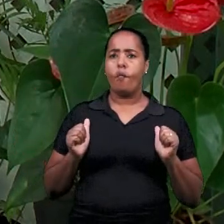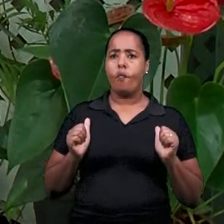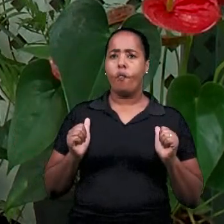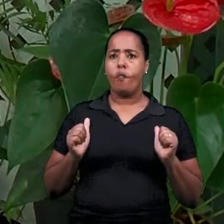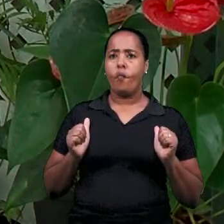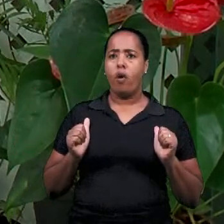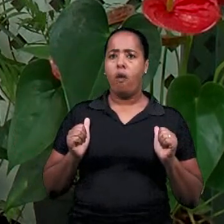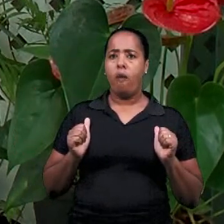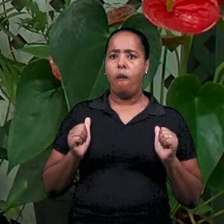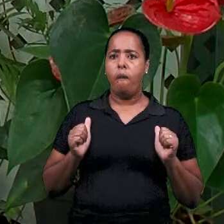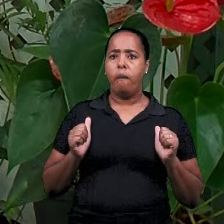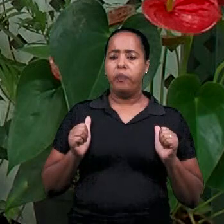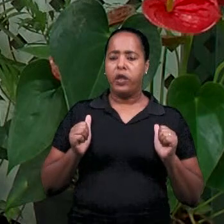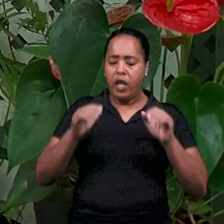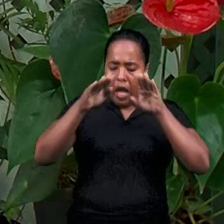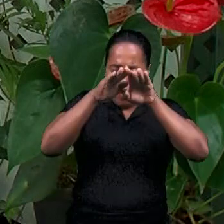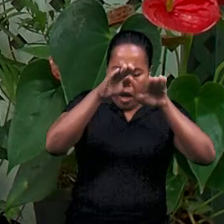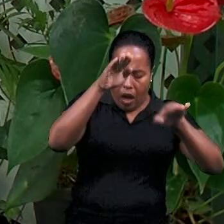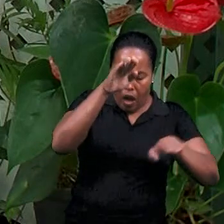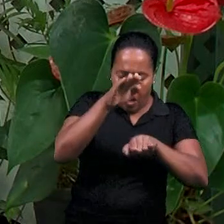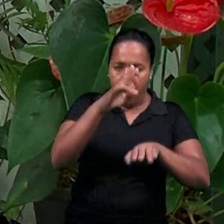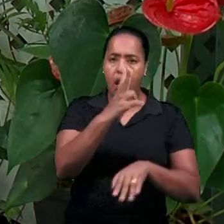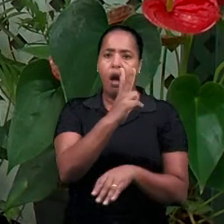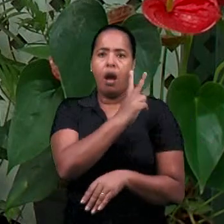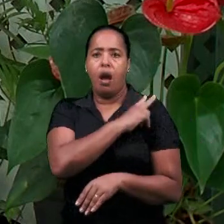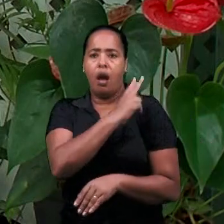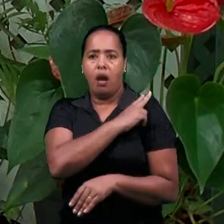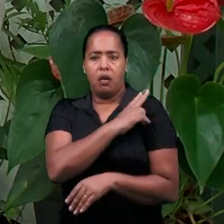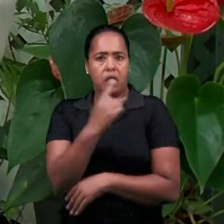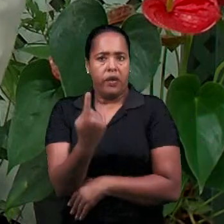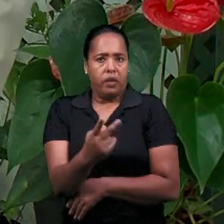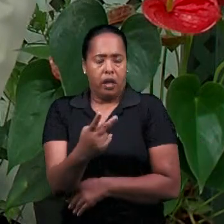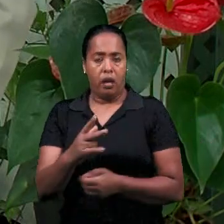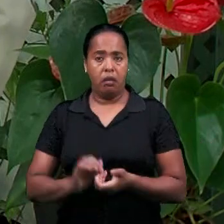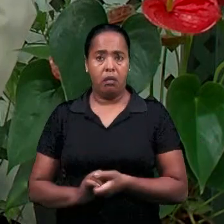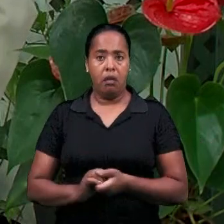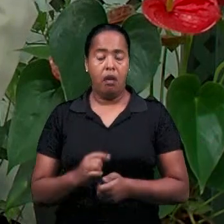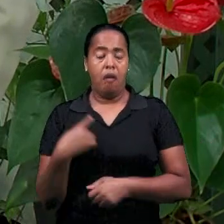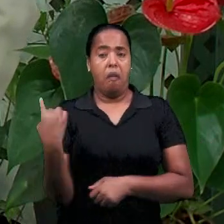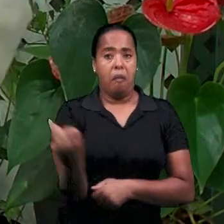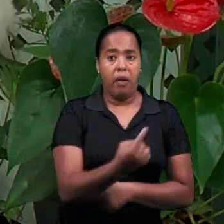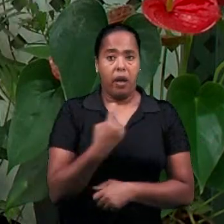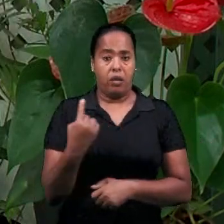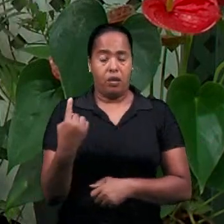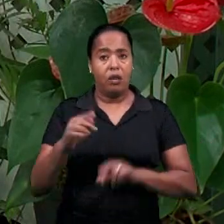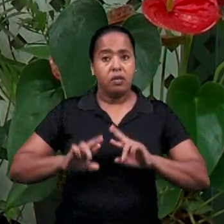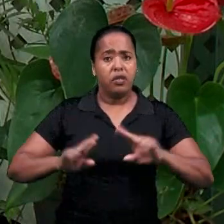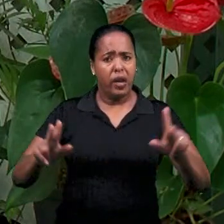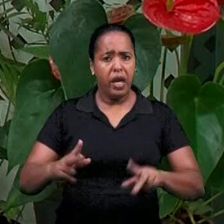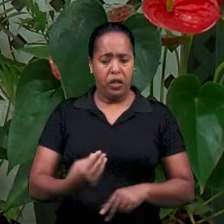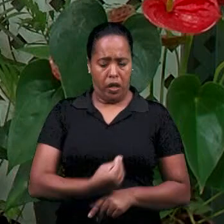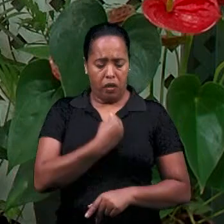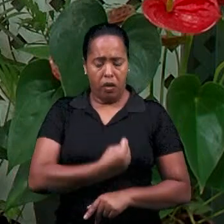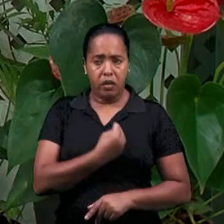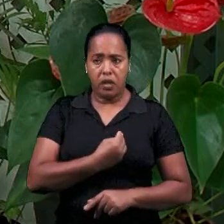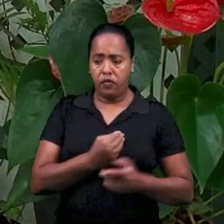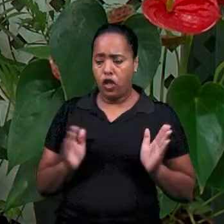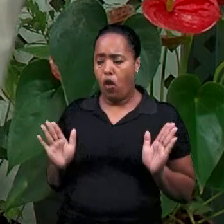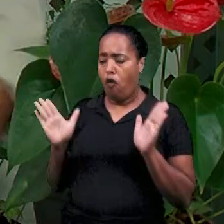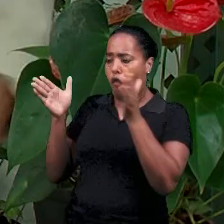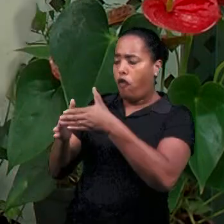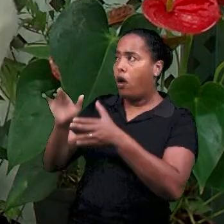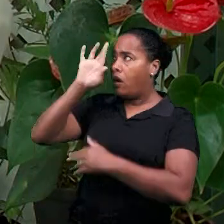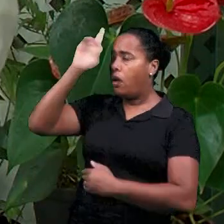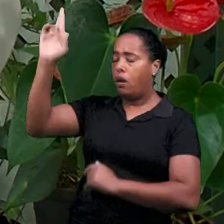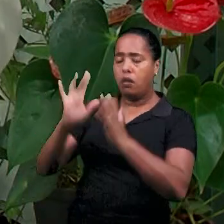d'une position, dans une position commode, mais nous sommes avec notre vie